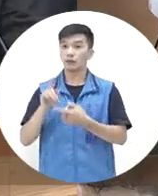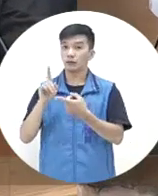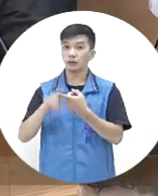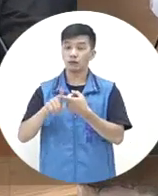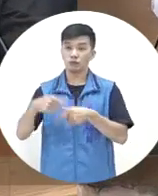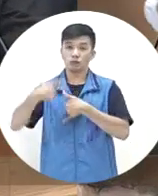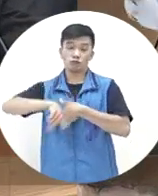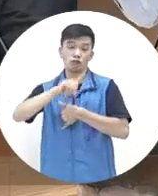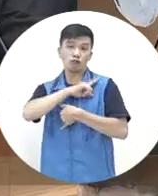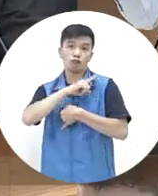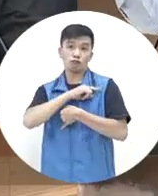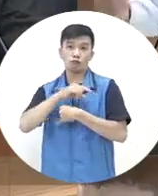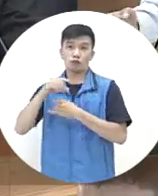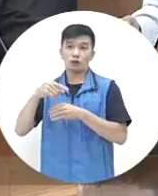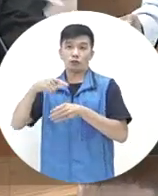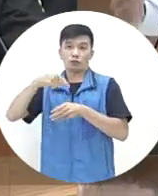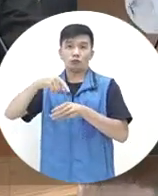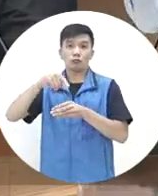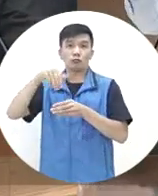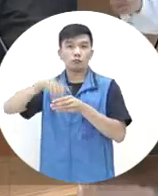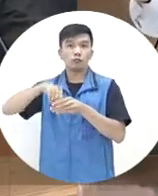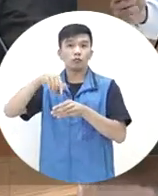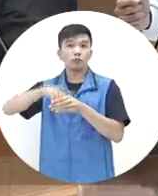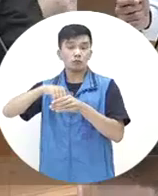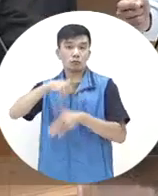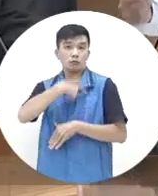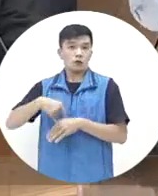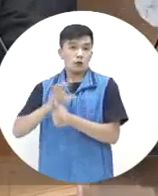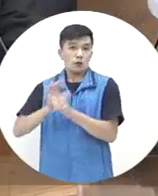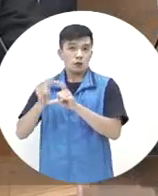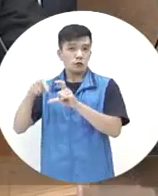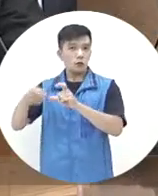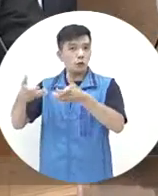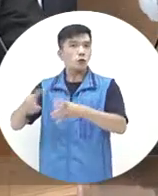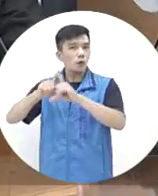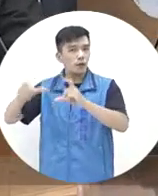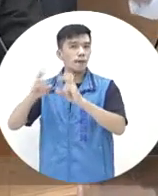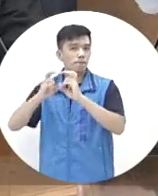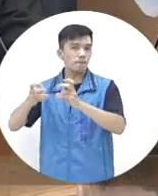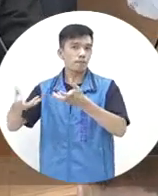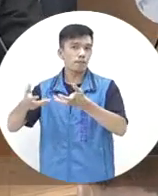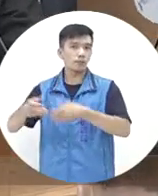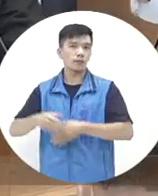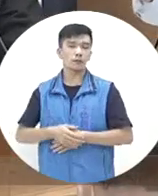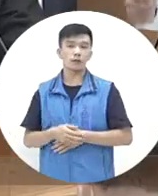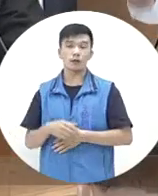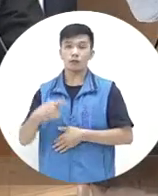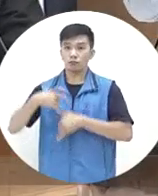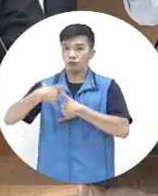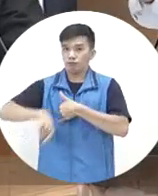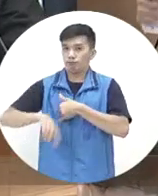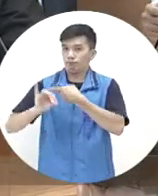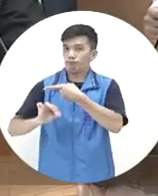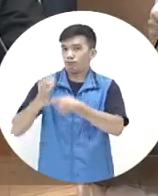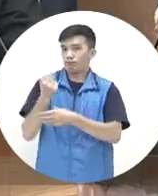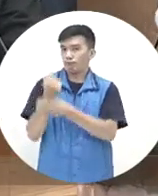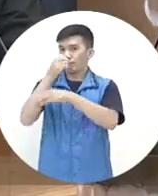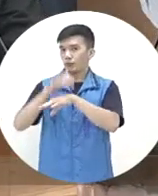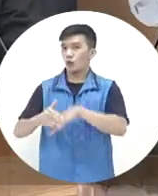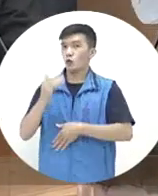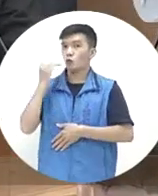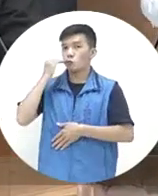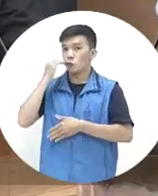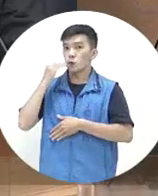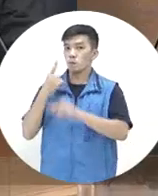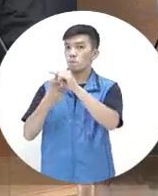区内的一个这个政策，一个重大的建设，所以。本席一定是100%支持，你也要办追加预算，